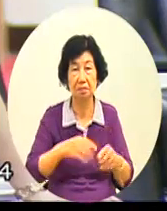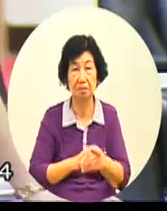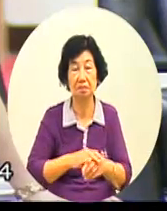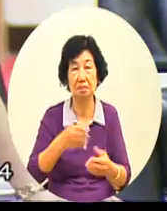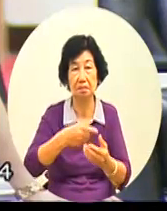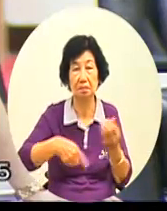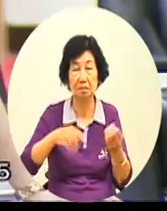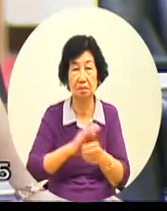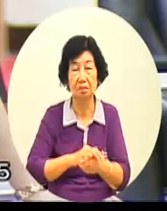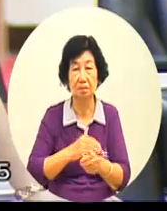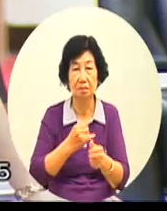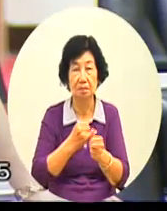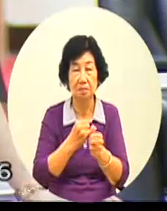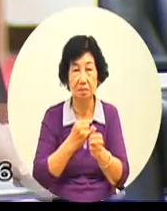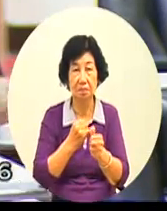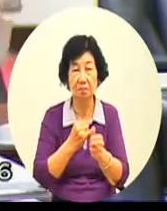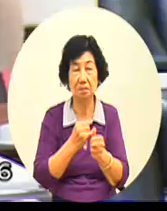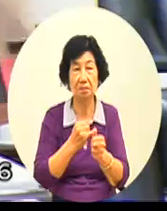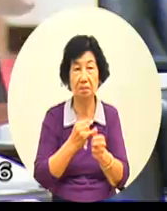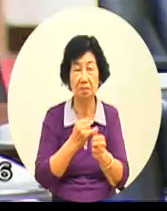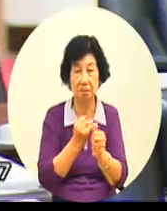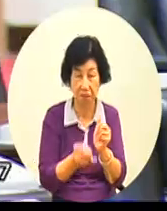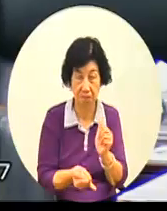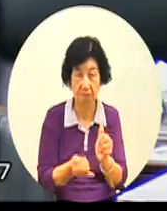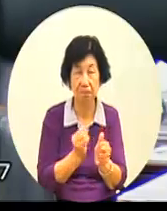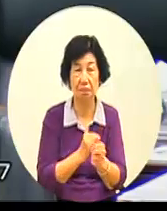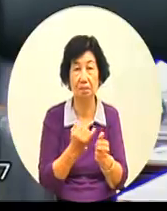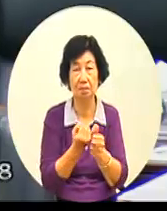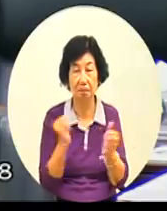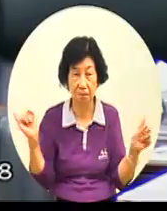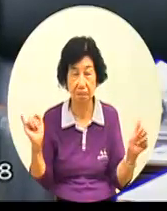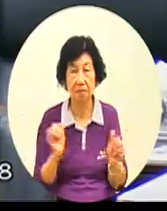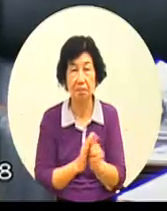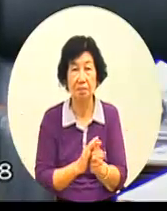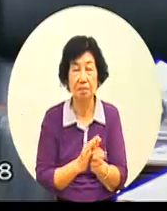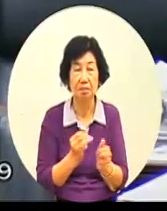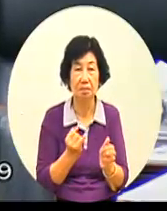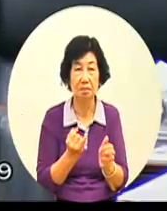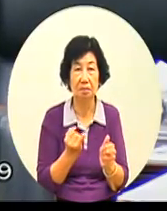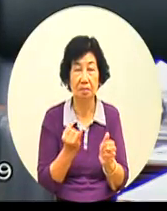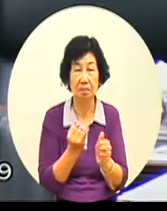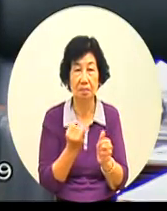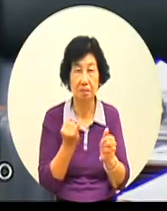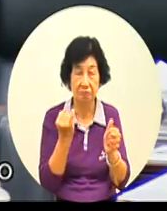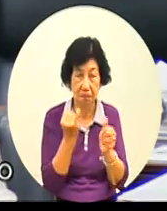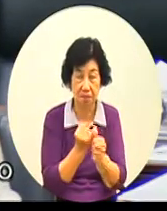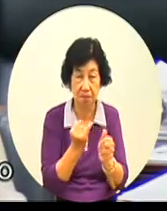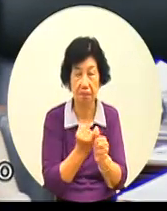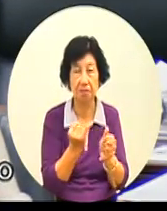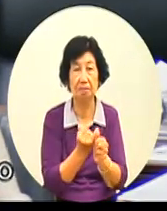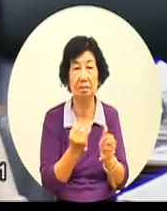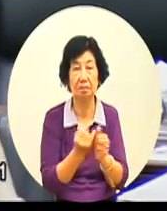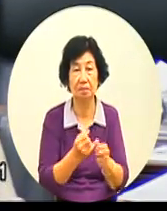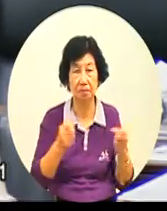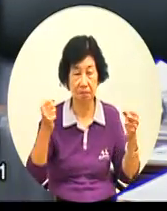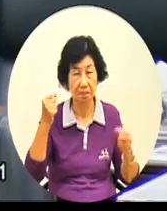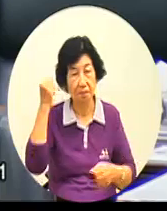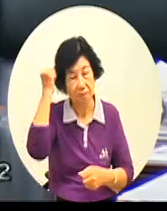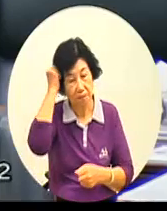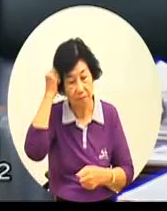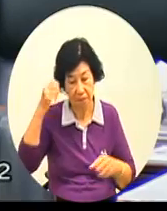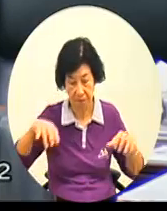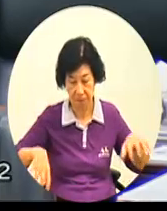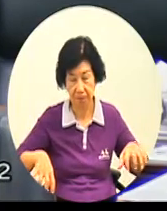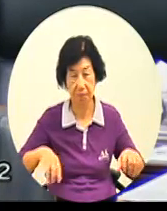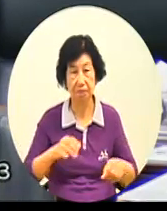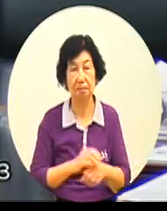偶的、离婚的，或者是分居状态的，可能他也许有婚姻可是他是分居状态，那